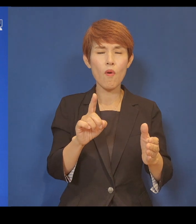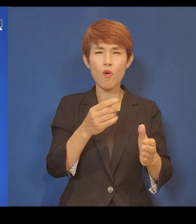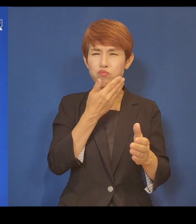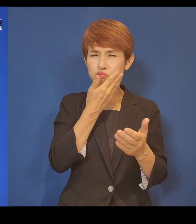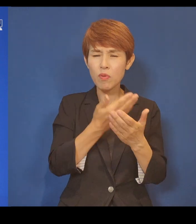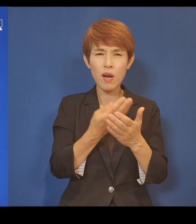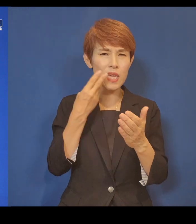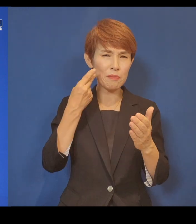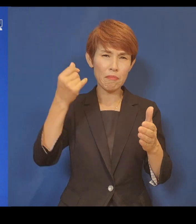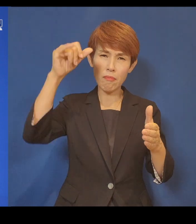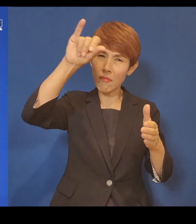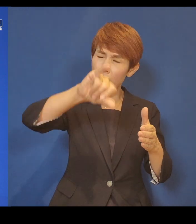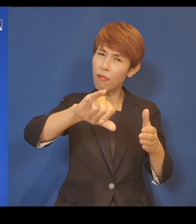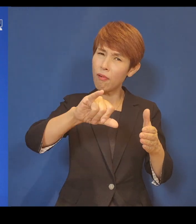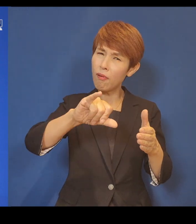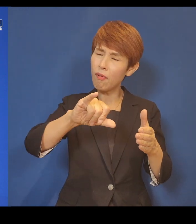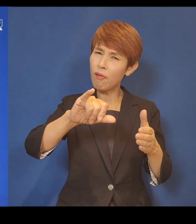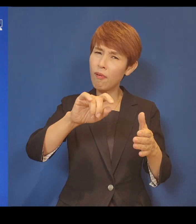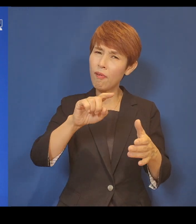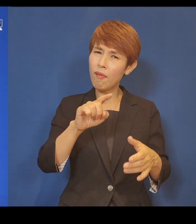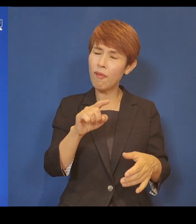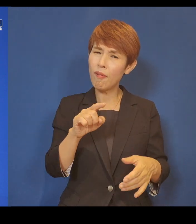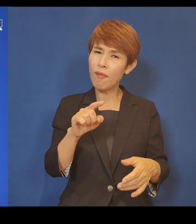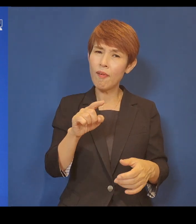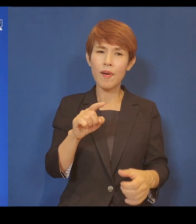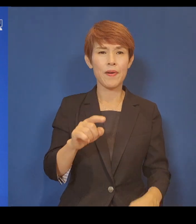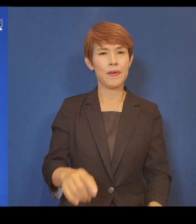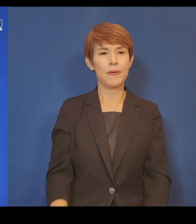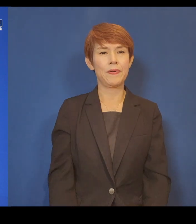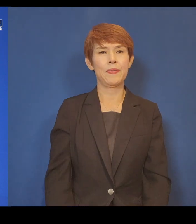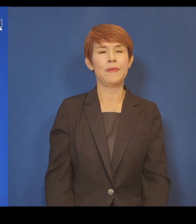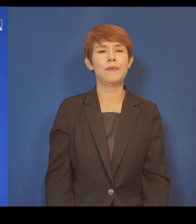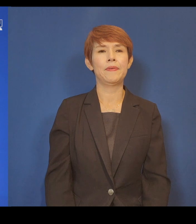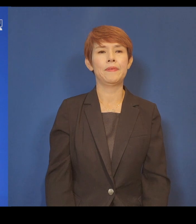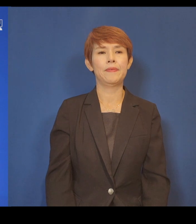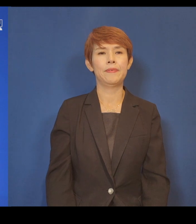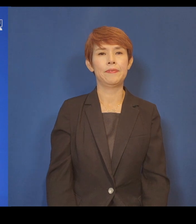그래서 그 중요한 걸 다 쏟아버렸나요? 아니면